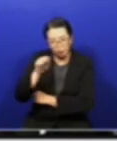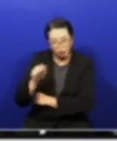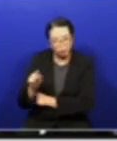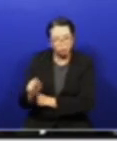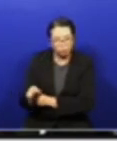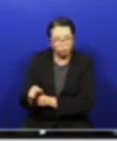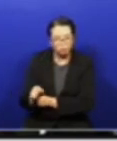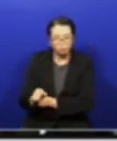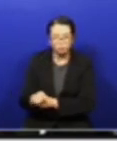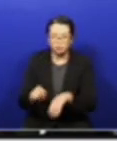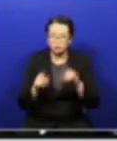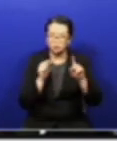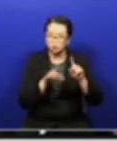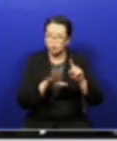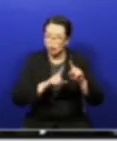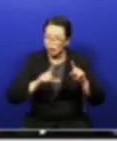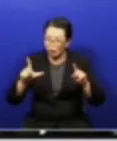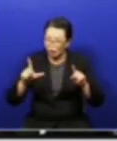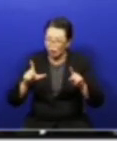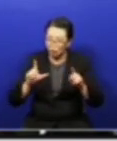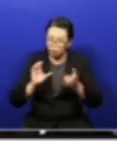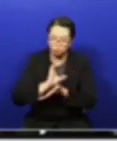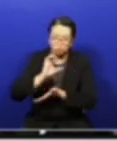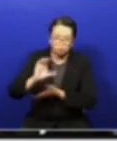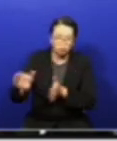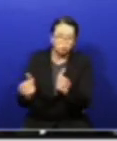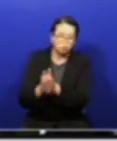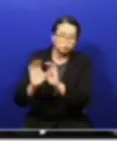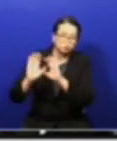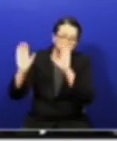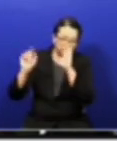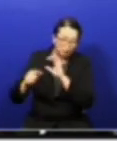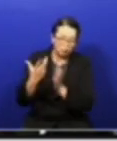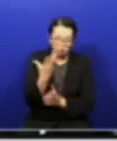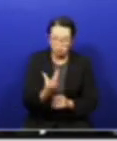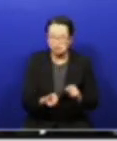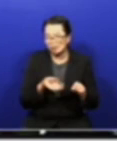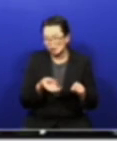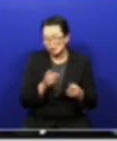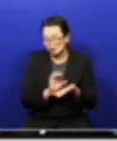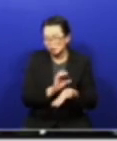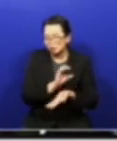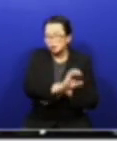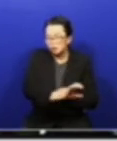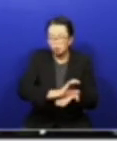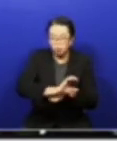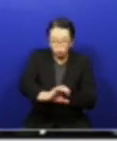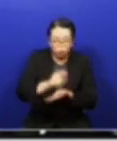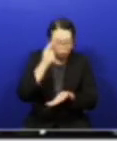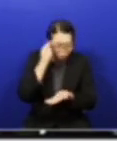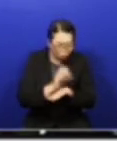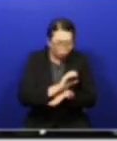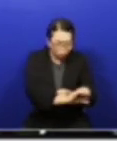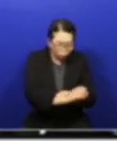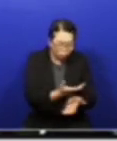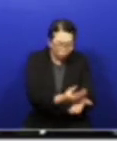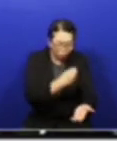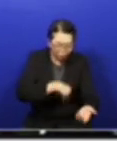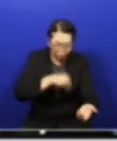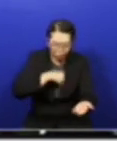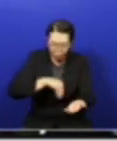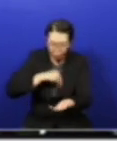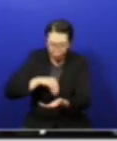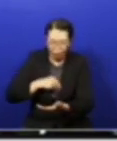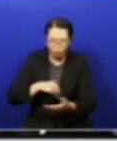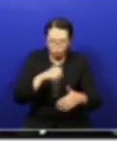70%คือ 1.5 ล้านนะก็เหลือมาบ้างนิดหน่อยท่านก็ไปลงทุนตามที่ท่านเห็นว่ามันจะเกิดผลเกิดประโยชน์จะผิดบ้าง